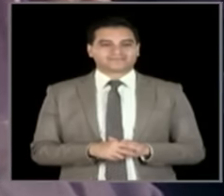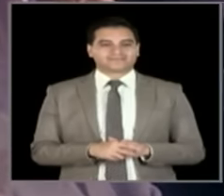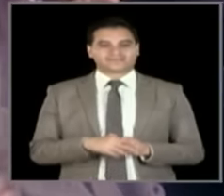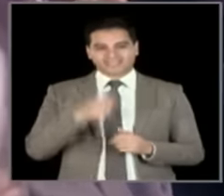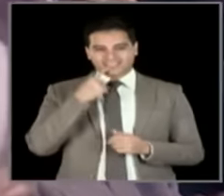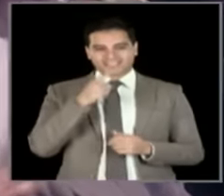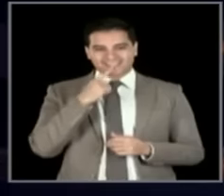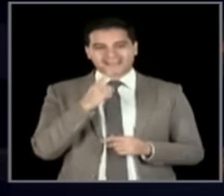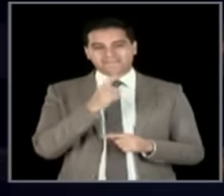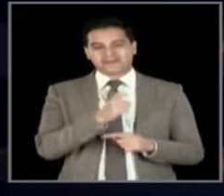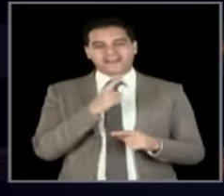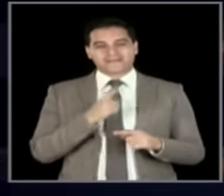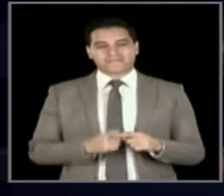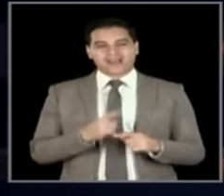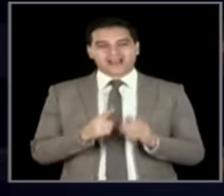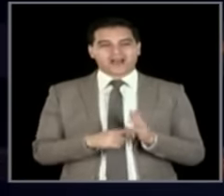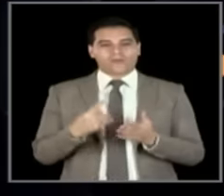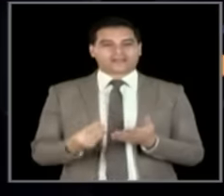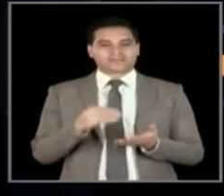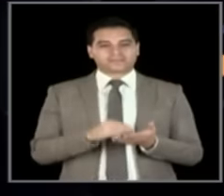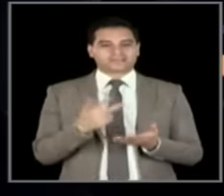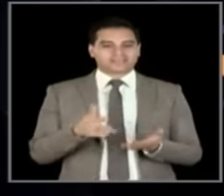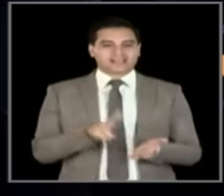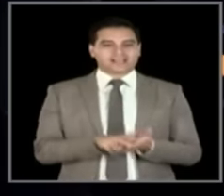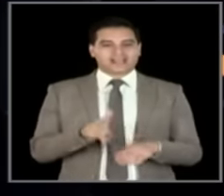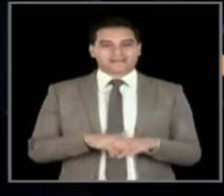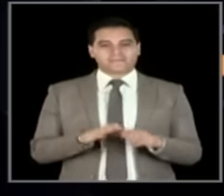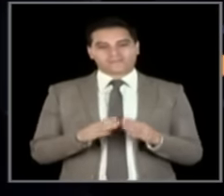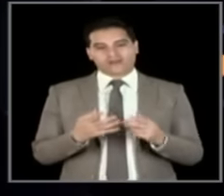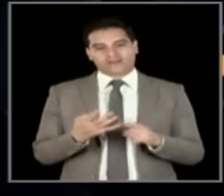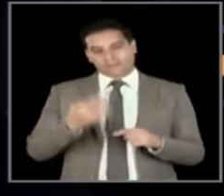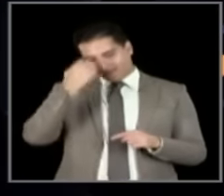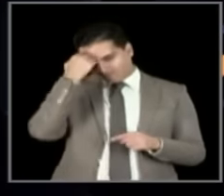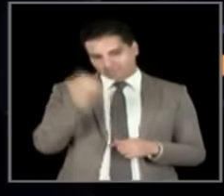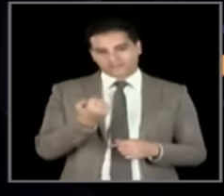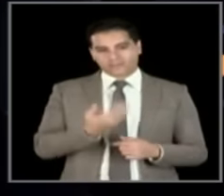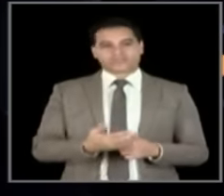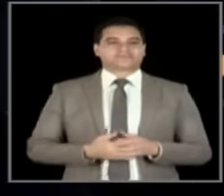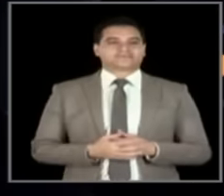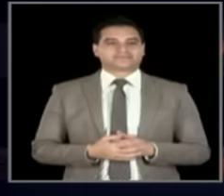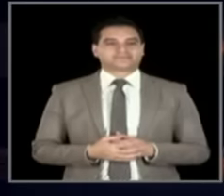اسكندرية 100 100. أول 3 نقاط في المجموعة الرابعة. ألف مبروك.